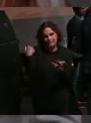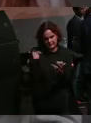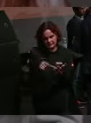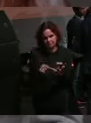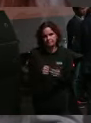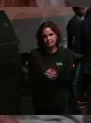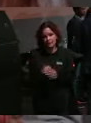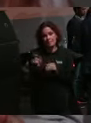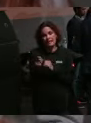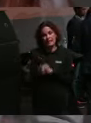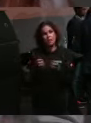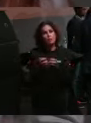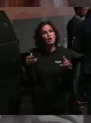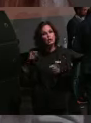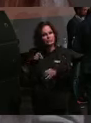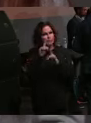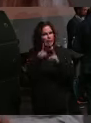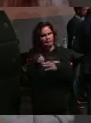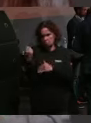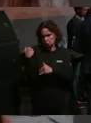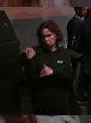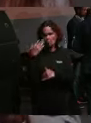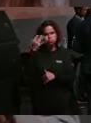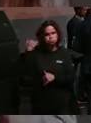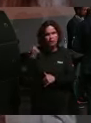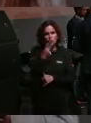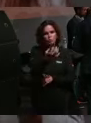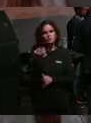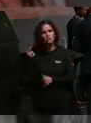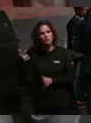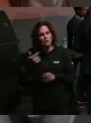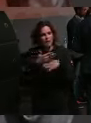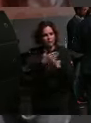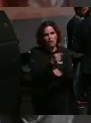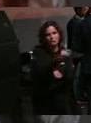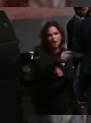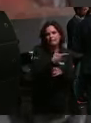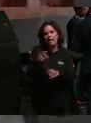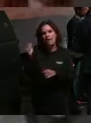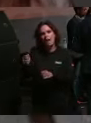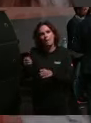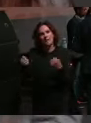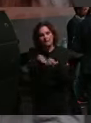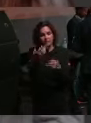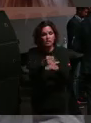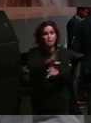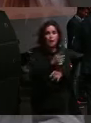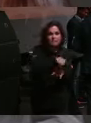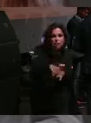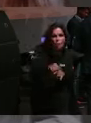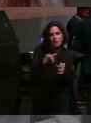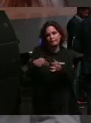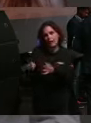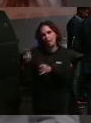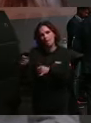da meldt inn allerede I 2007, den linja som skulle gå fra Skaidi til Hammerfest, egentlig helt fra Balsfjord til Hammerfest, ble